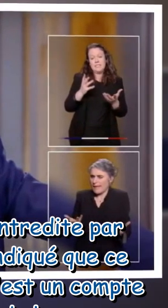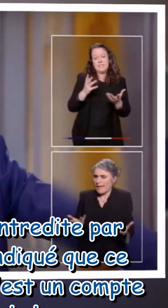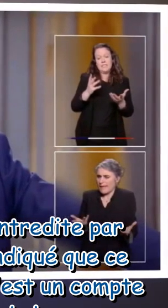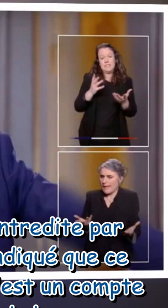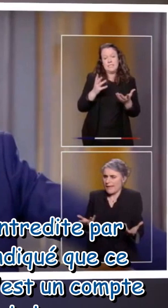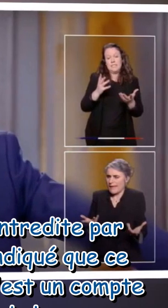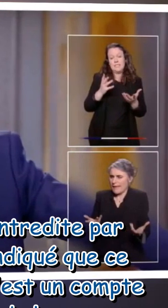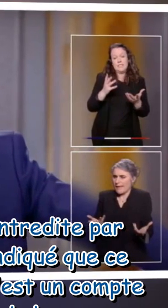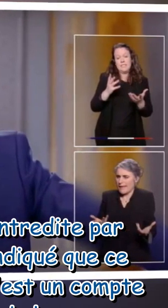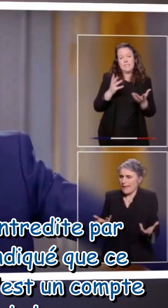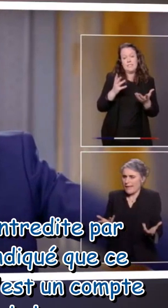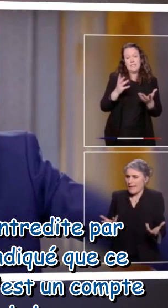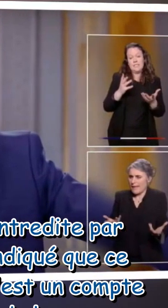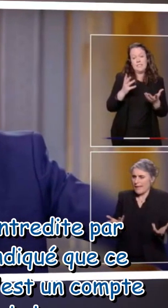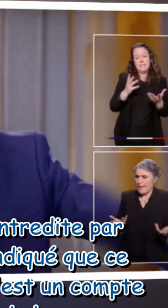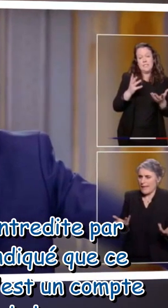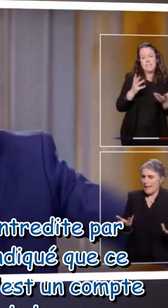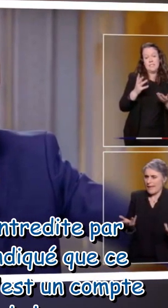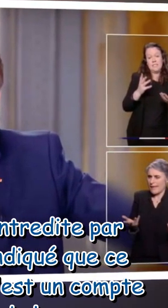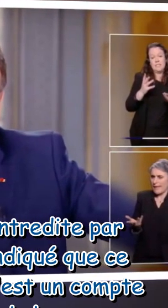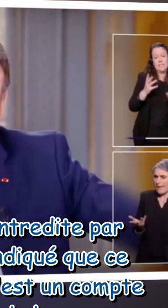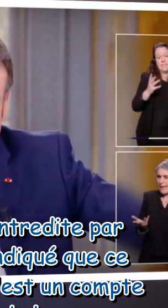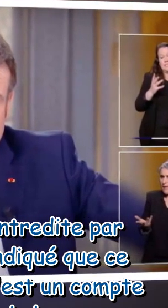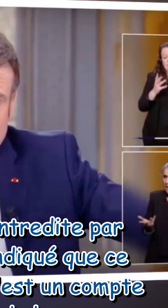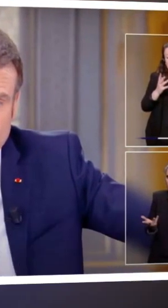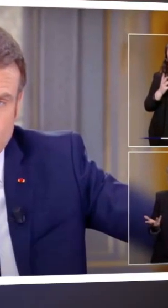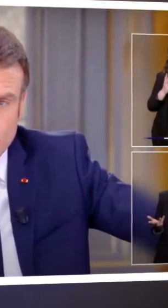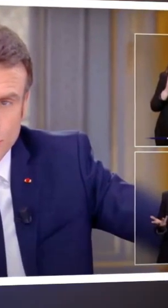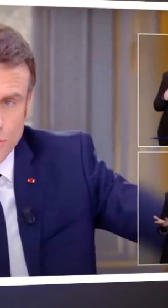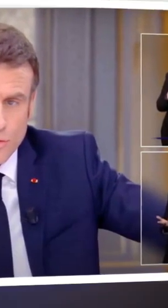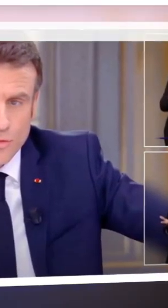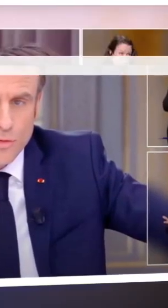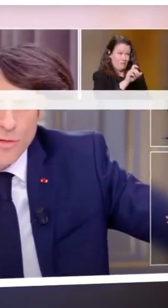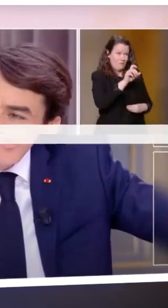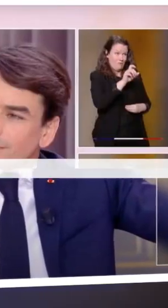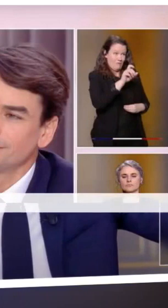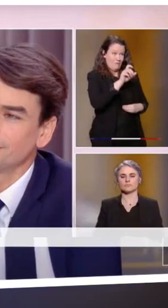si est un compte Twitter humoristique qui est à l'origine de la rumeur.